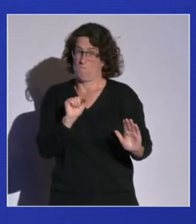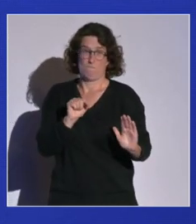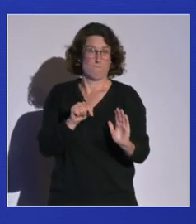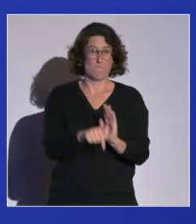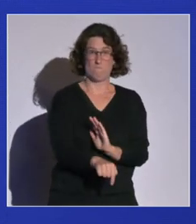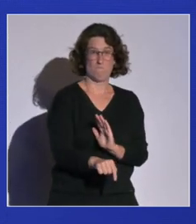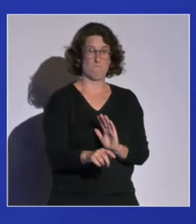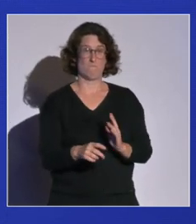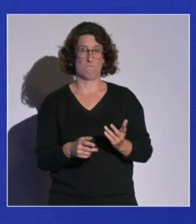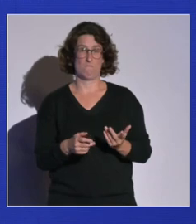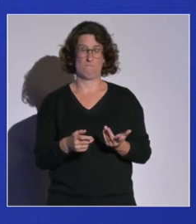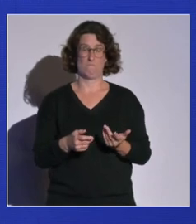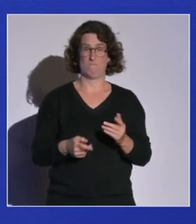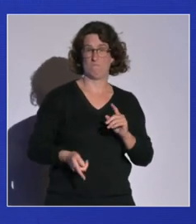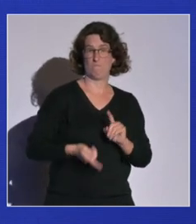Ayant